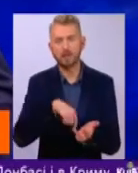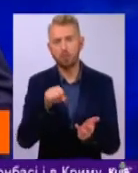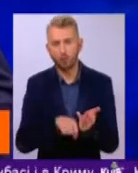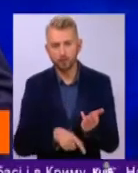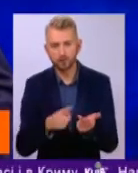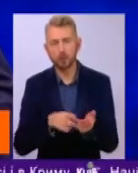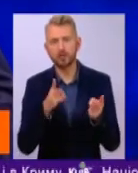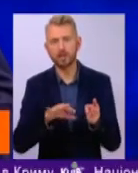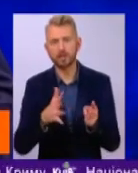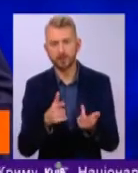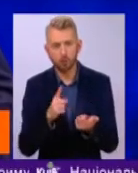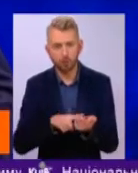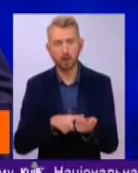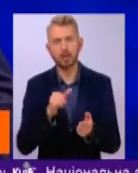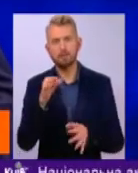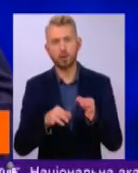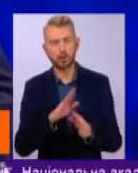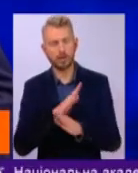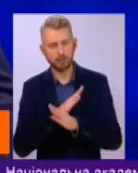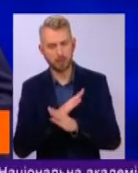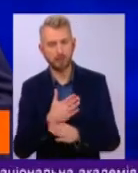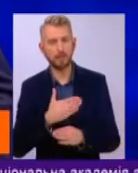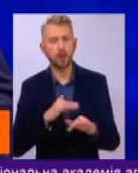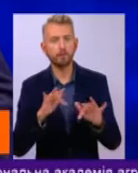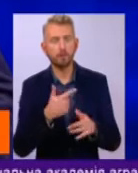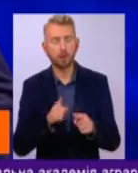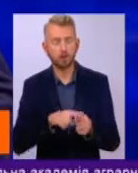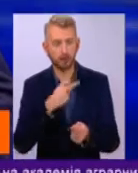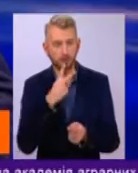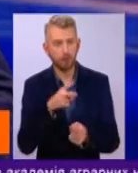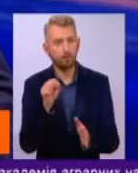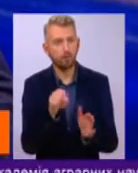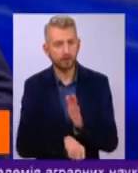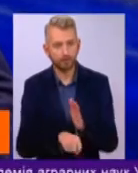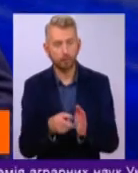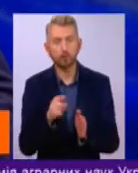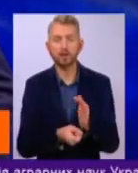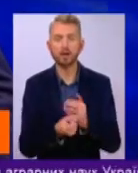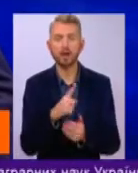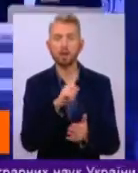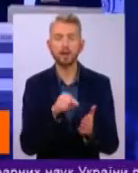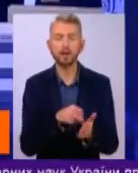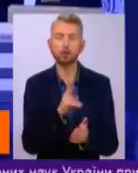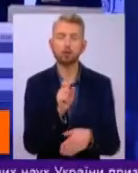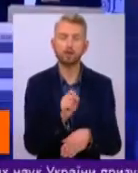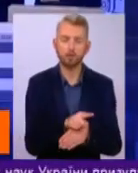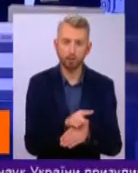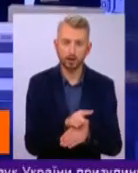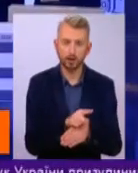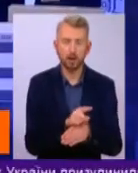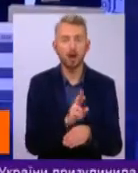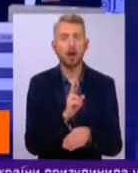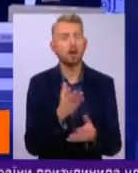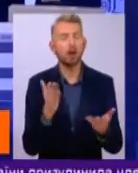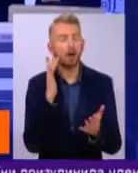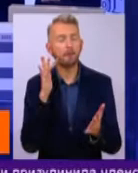нещасний випадок і природна смерть. Угу. В нашому випадку це ми бачимо вбивство. Тоді виникає питання, хто замовник, яка